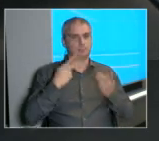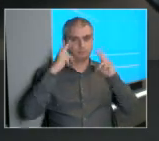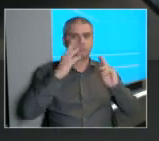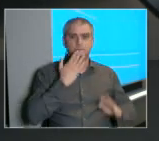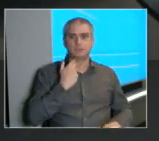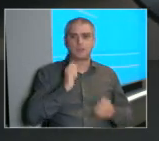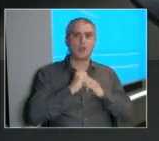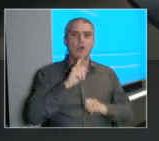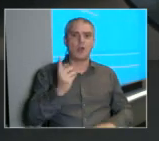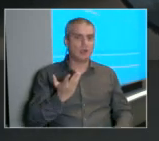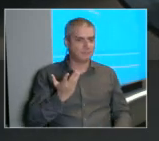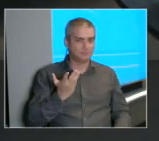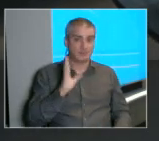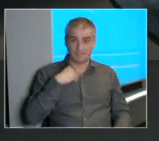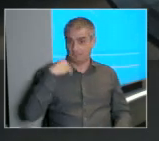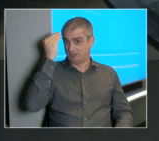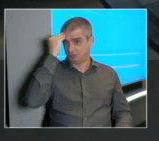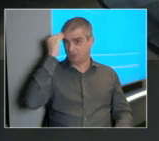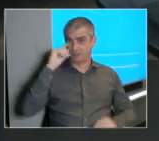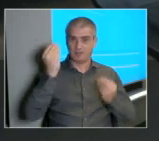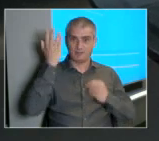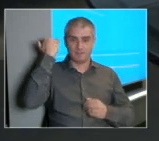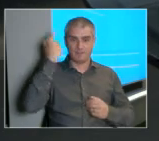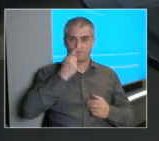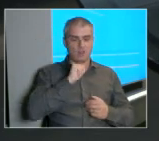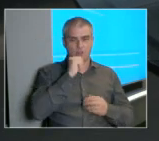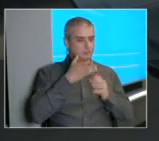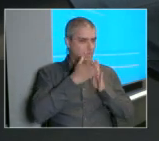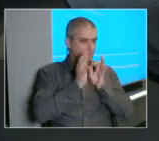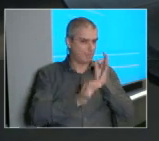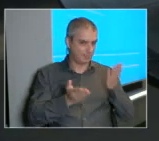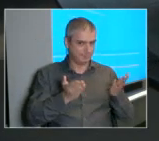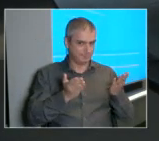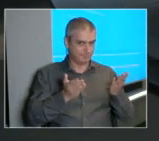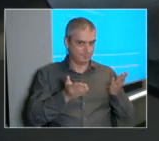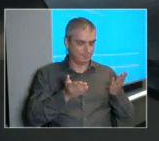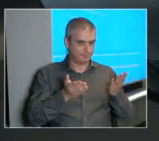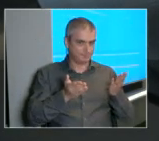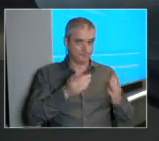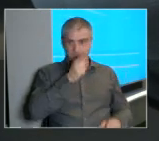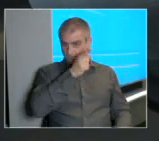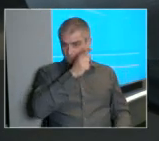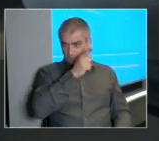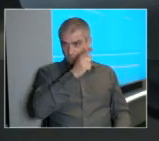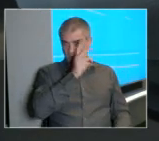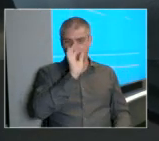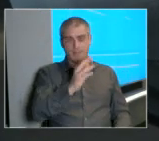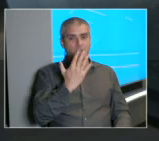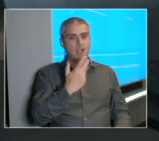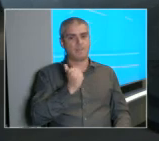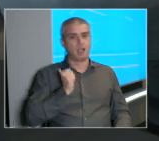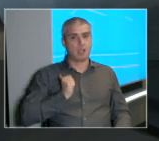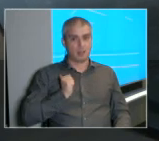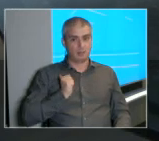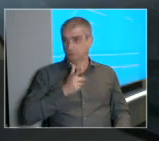לא. וגם אני זוכר אירועים מן העבר, לא רוצה להיכנס לפרטים אליהם תרצו, שהוא פגע במספר מסוים של